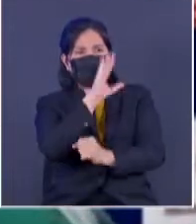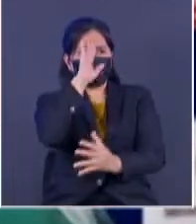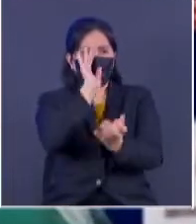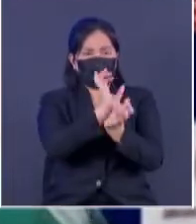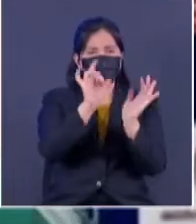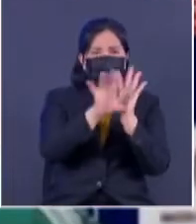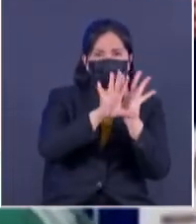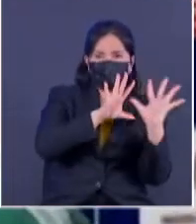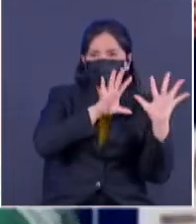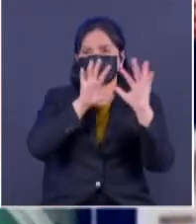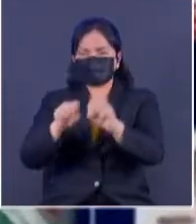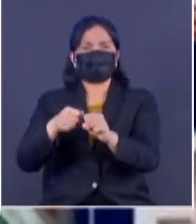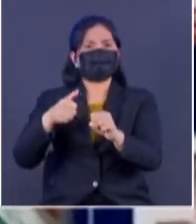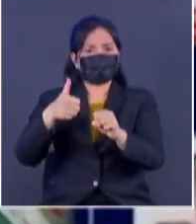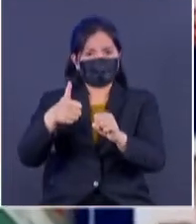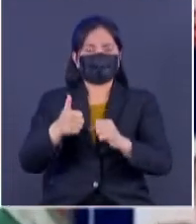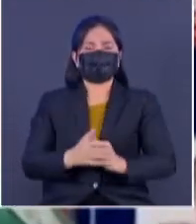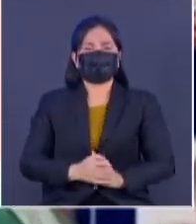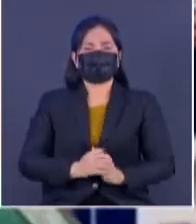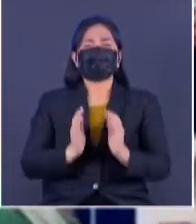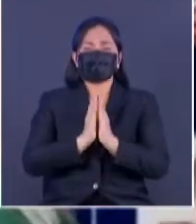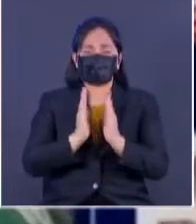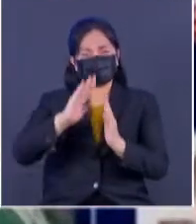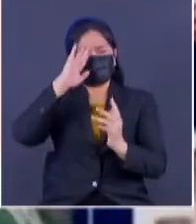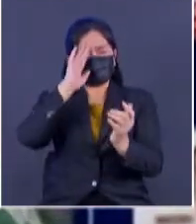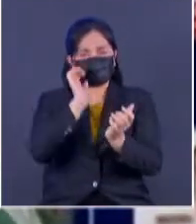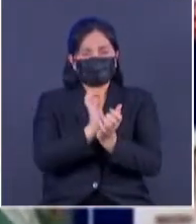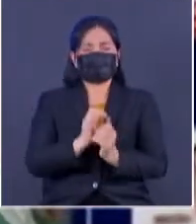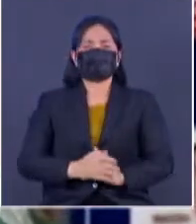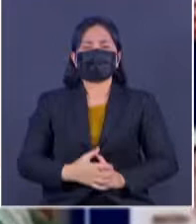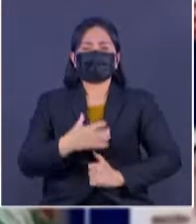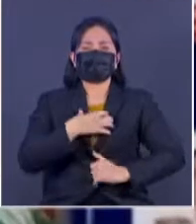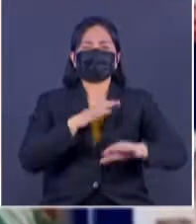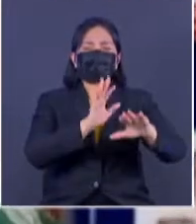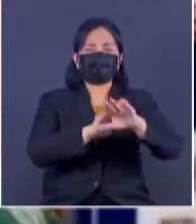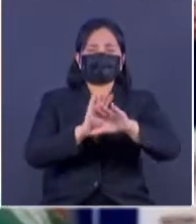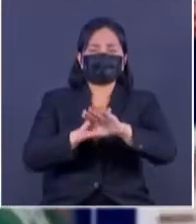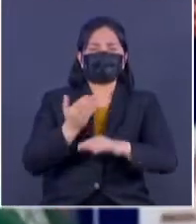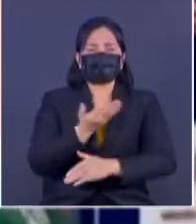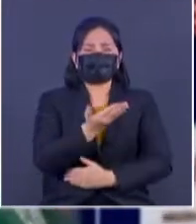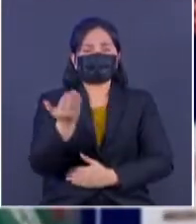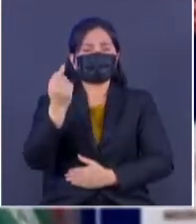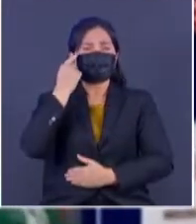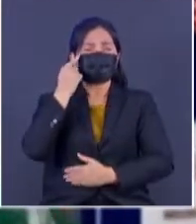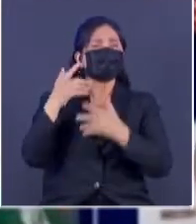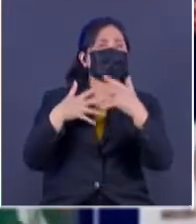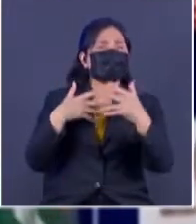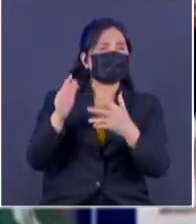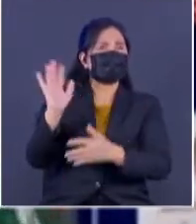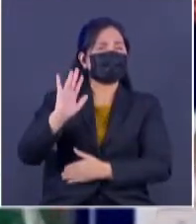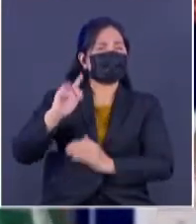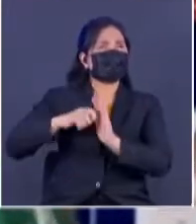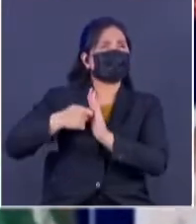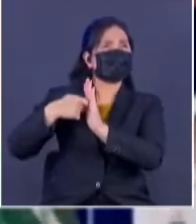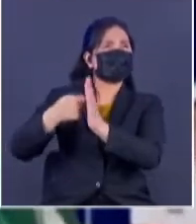จับกุมตัวคนร้ายรายนี้ได้นะครับแล้วขอบคุณตำรวจด้วยฝากเตือนเป็นอุทาหรณ์ไว้ครับบอกว่าอย่าไปชะล่าใจเสียบกุญ